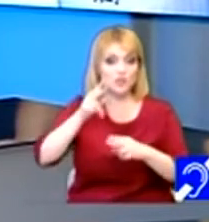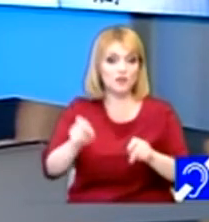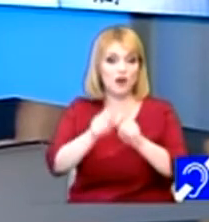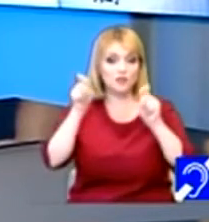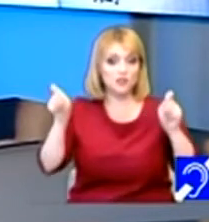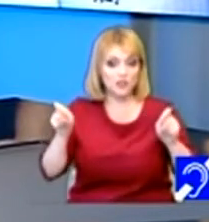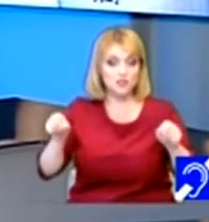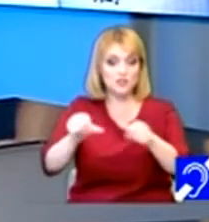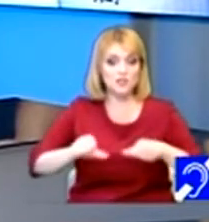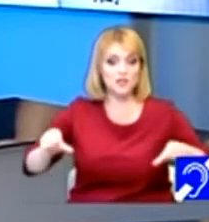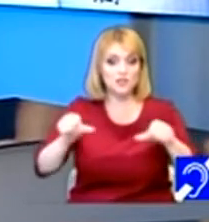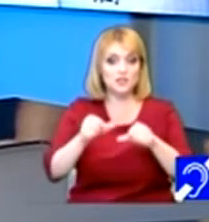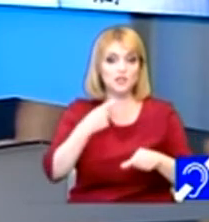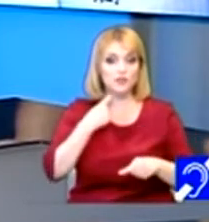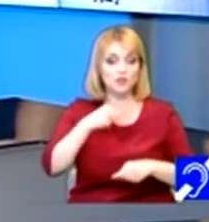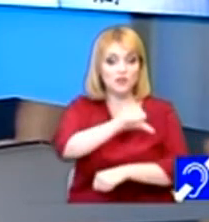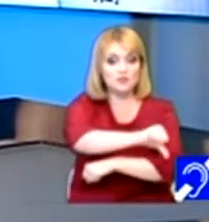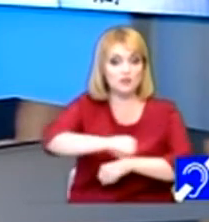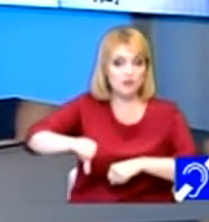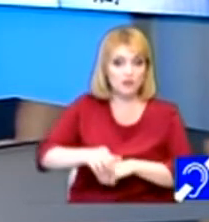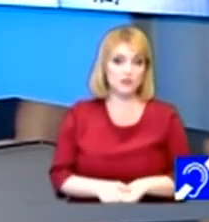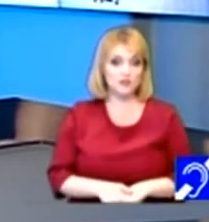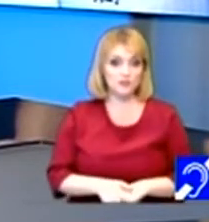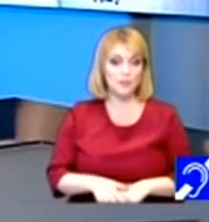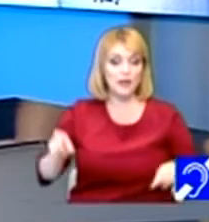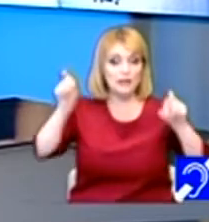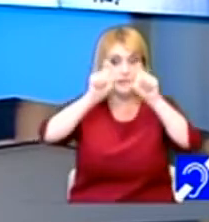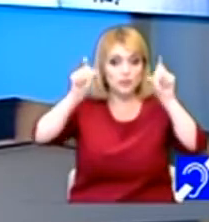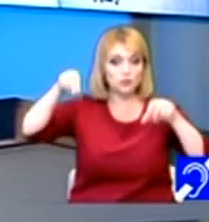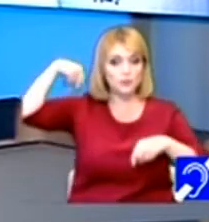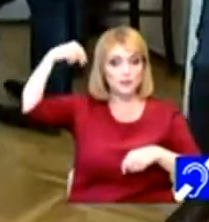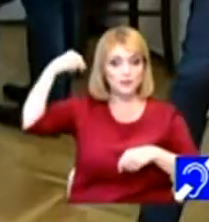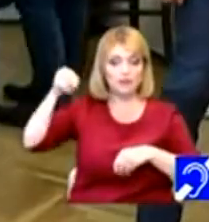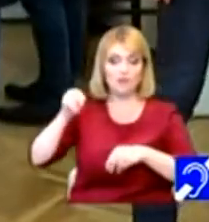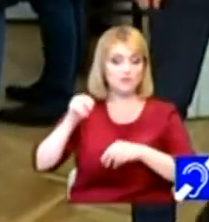din diasporă. Instituția prezidențială neagă toate aceste acuzații.